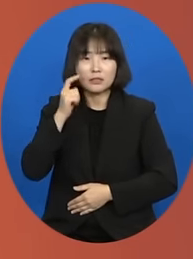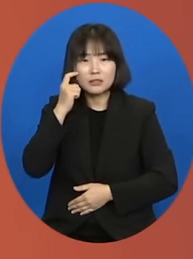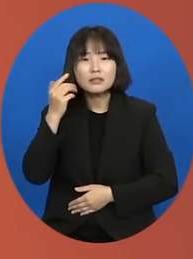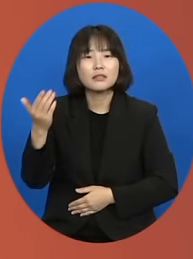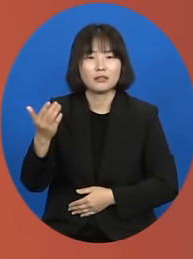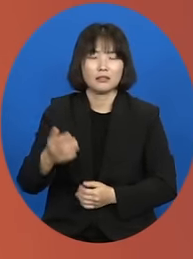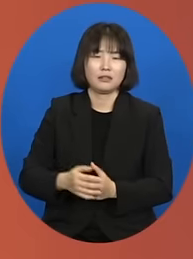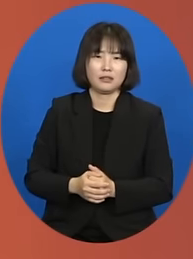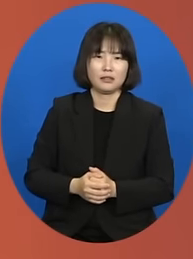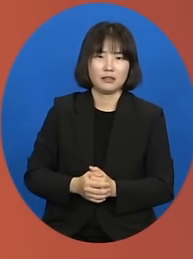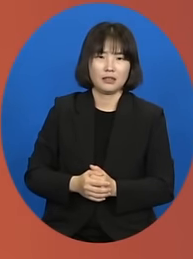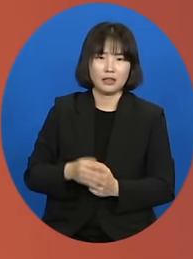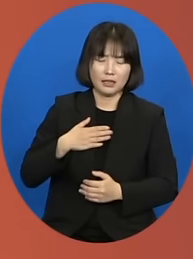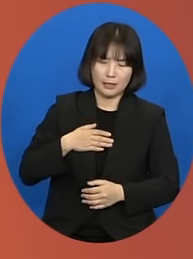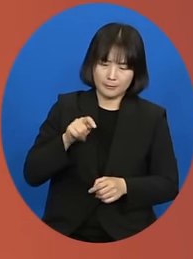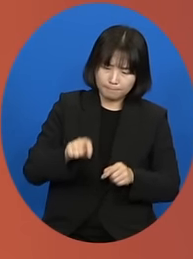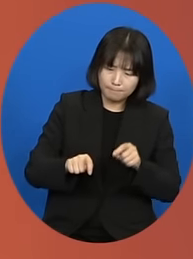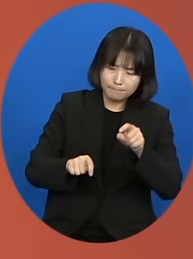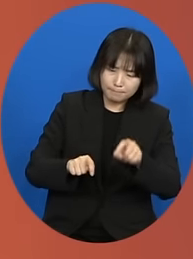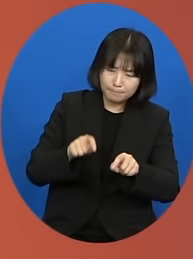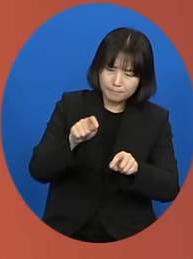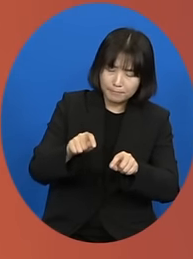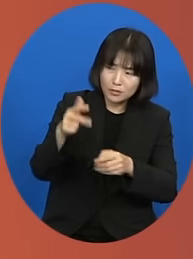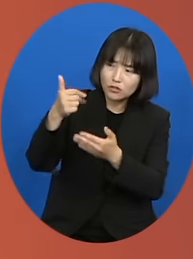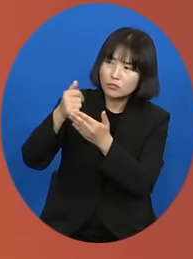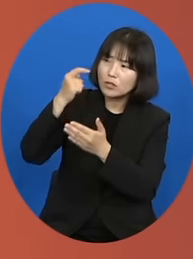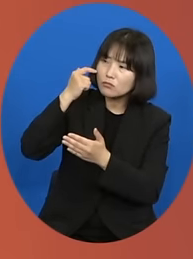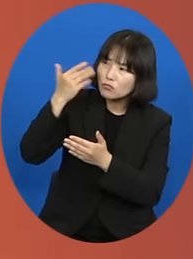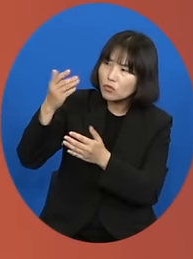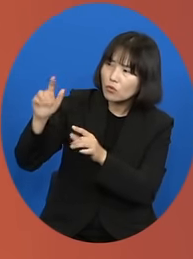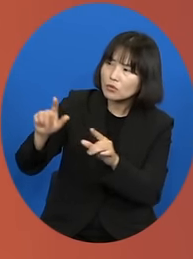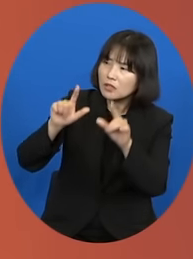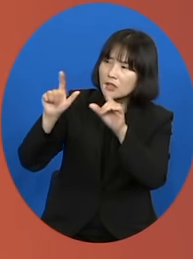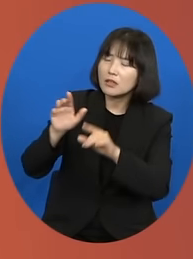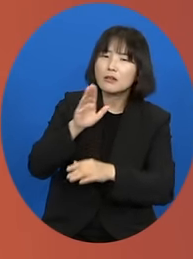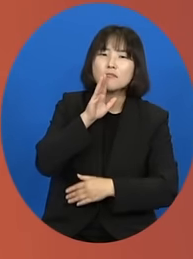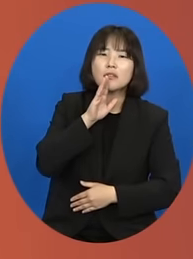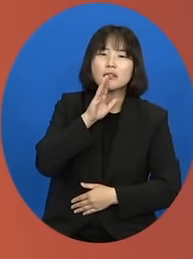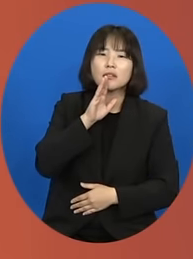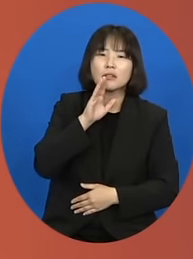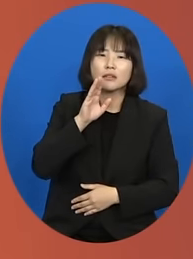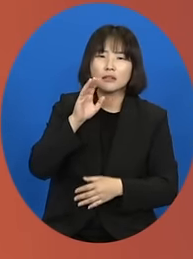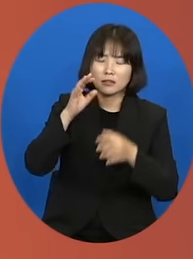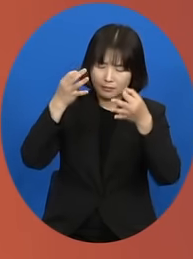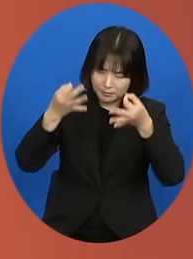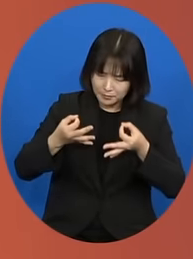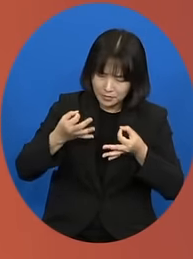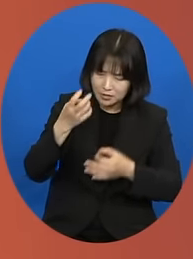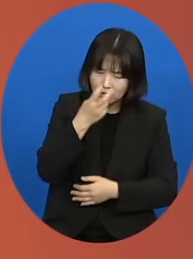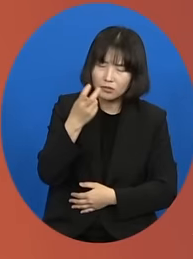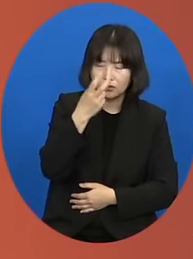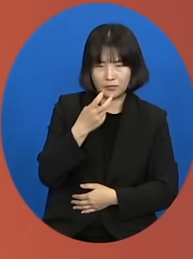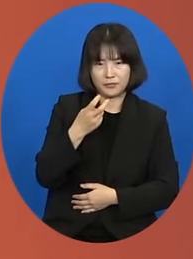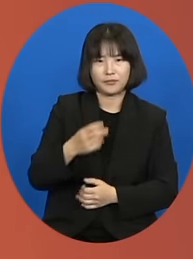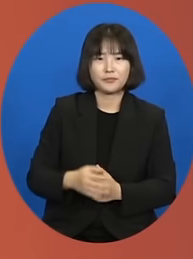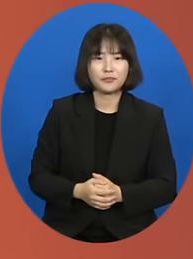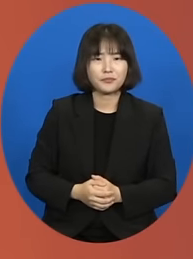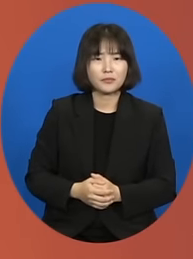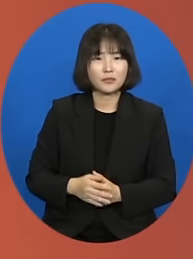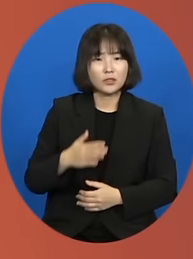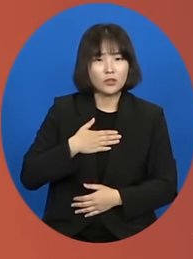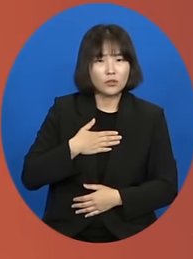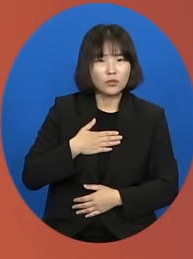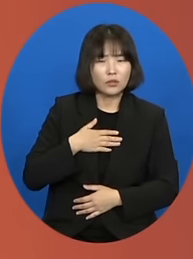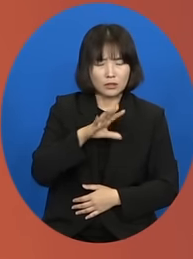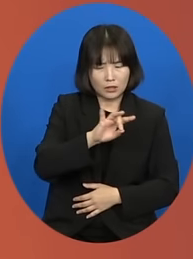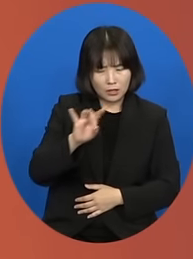묻고 그 주님께서 인도하시는 대로 살아가고 있는가? 물론 저도 때때로 잊어버려서 때때로 제멋대로